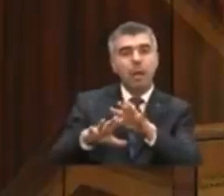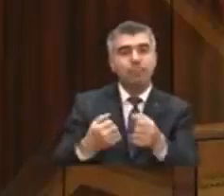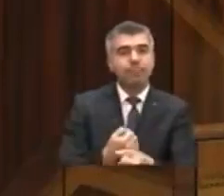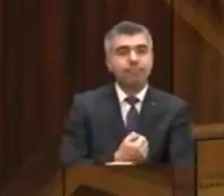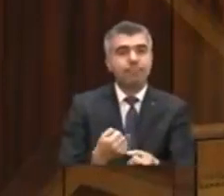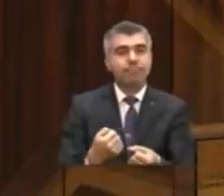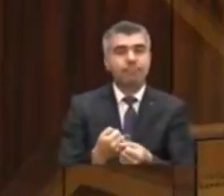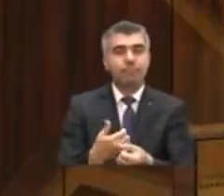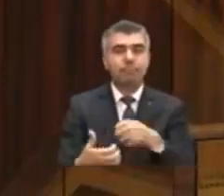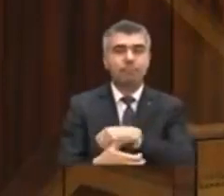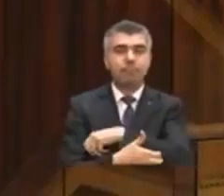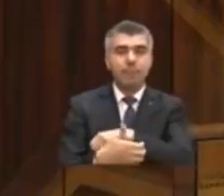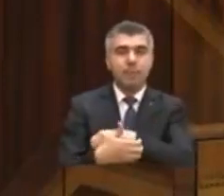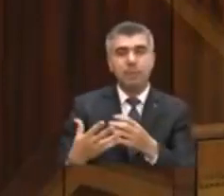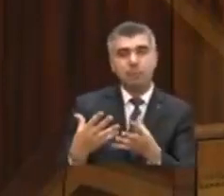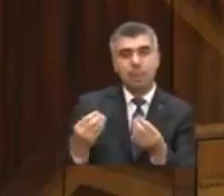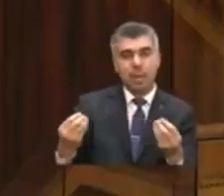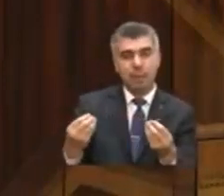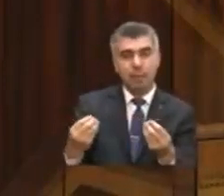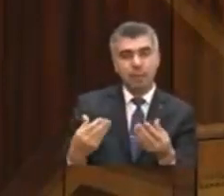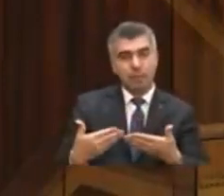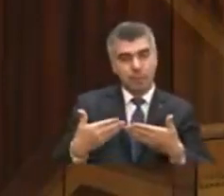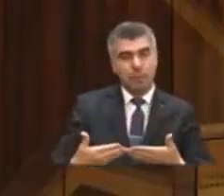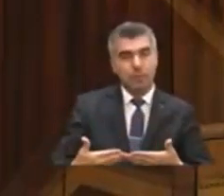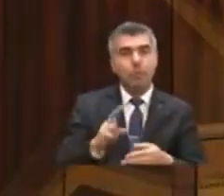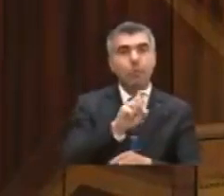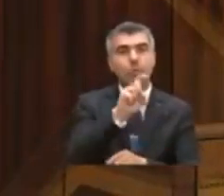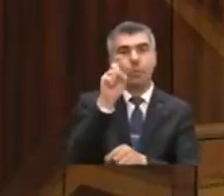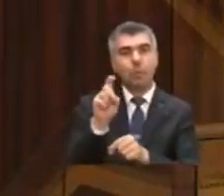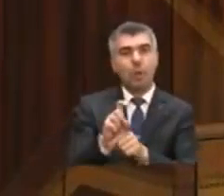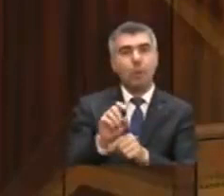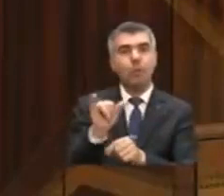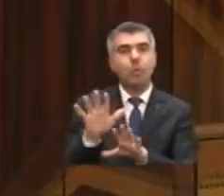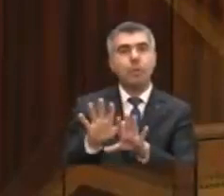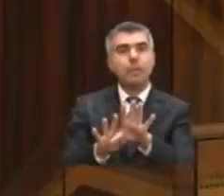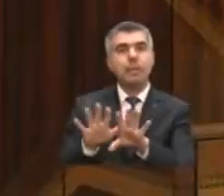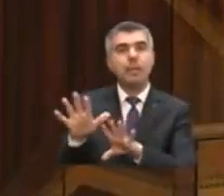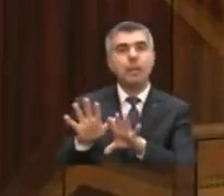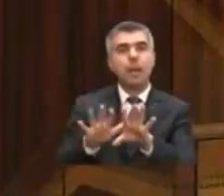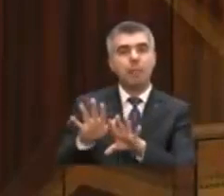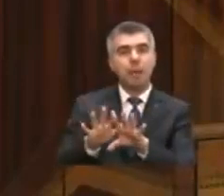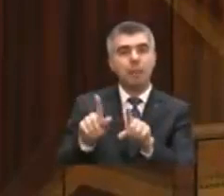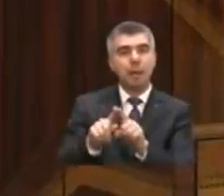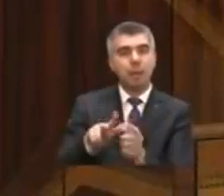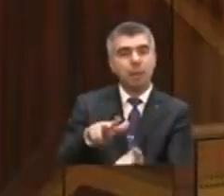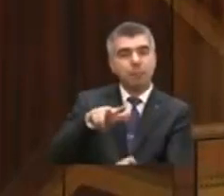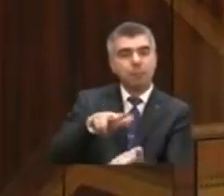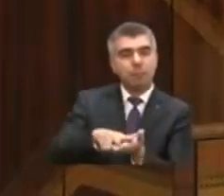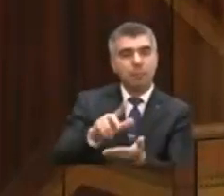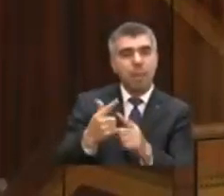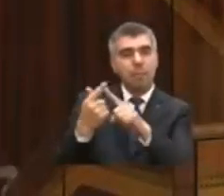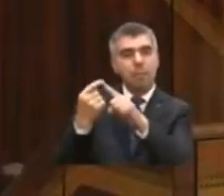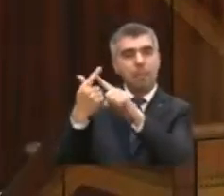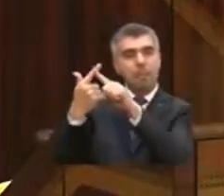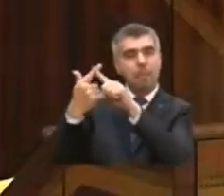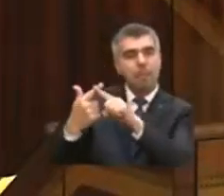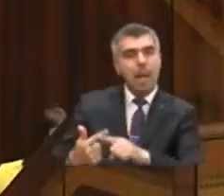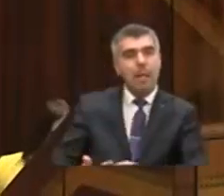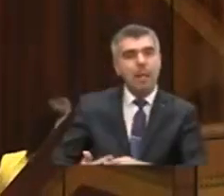لذلك نسائلكم سيد رئيس الحكومة عن التدابير التي اتخذتموها لإقرار مالية عمومية تقطع قطعا